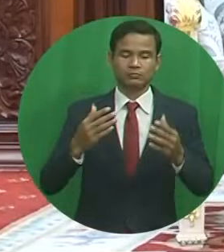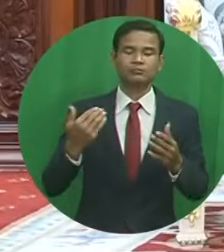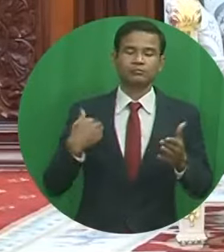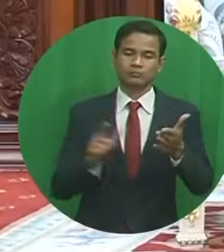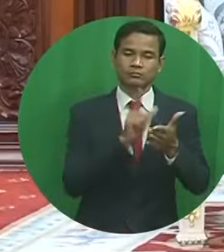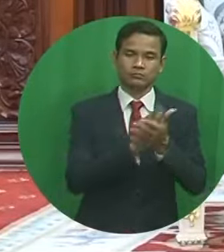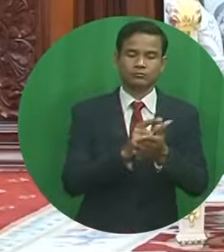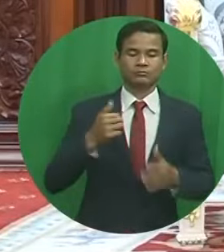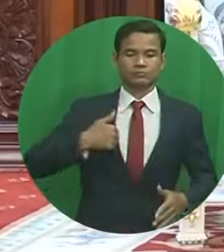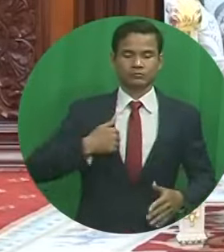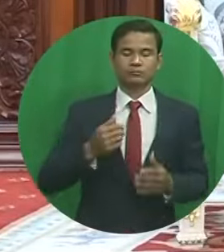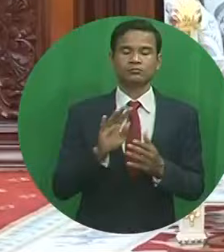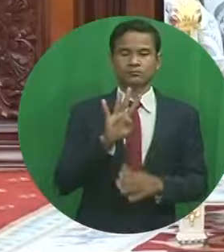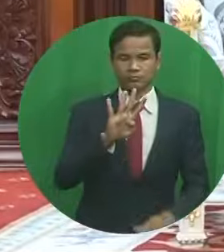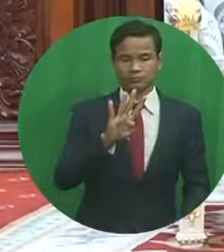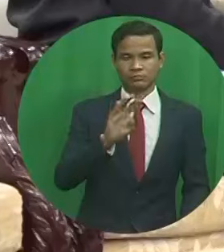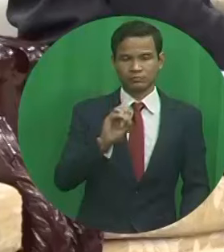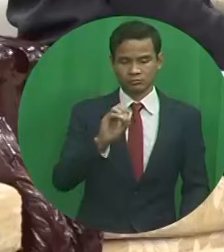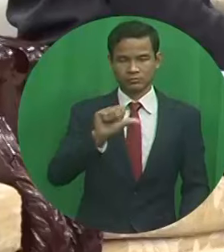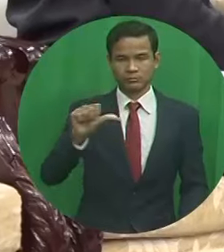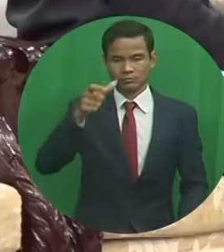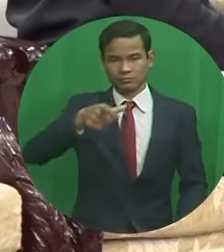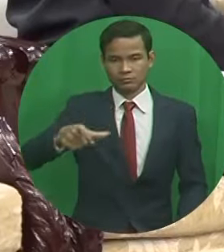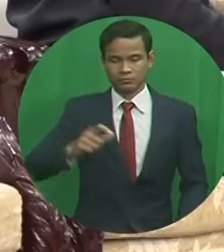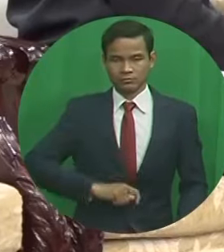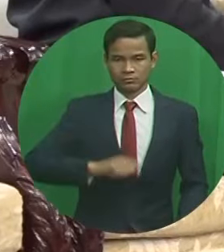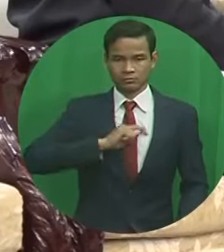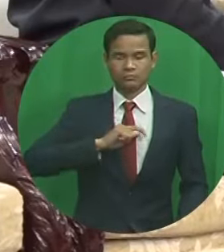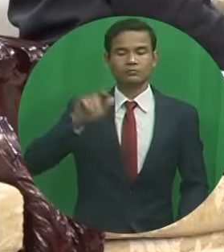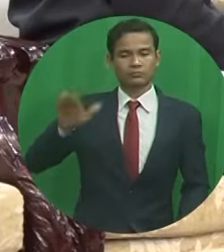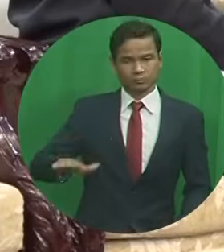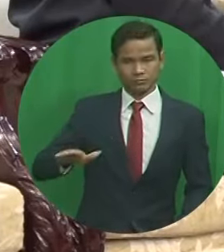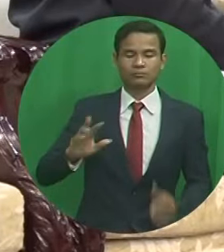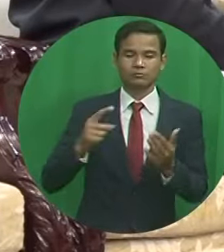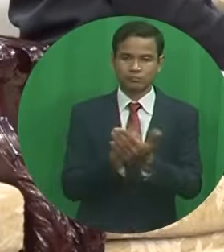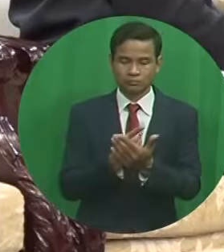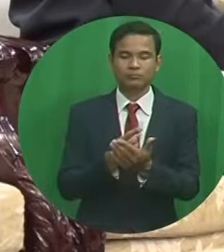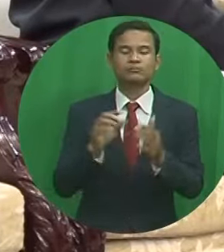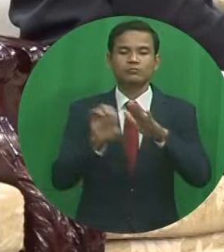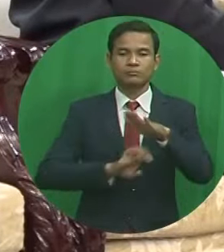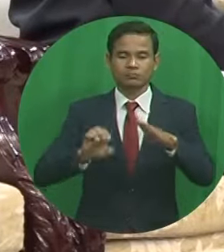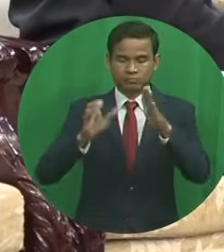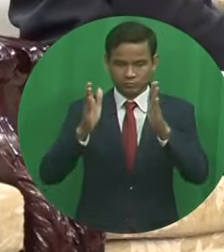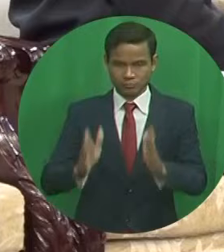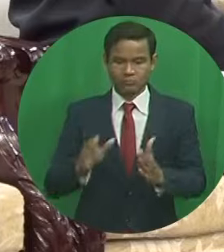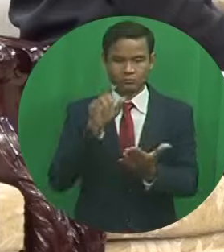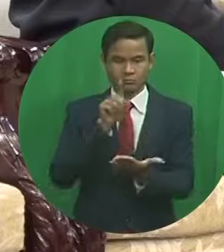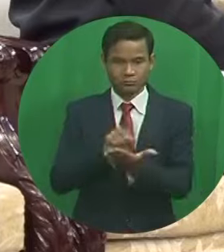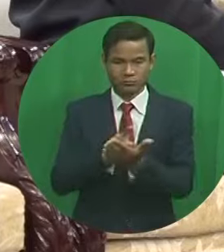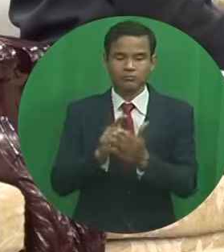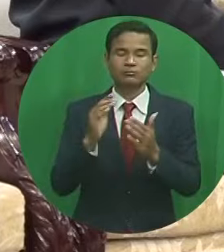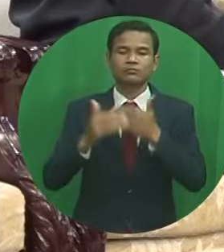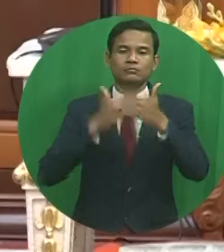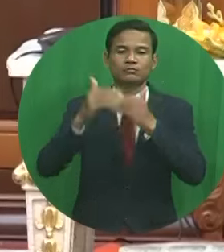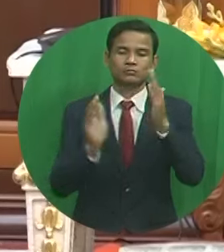ដាប្រមាណជាង400,000នាក់កំពុងរស់នៅកាណាដានិងបានចូលរួមចំណែកជាធនធានសំខាន់នៅក្នុងការអភិវឌ្ឍប្រទេសក